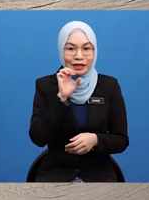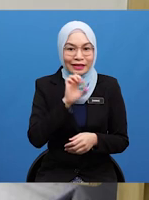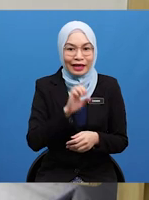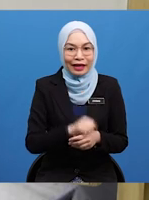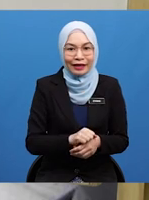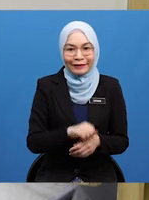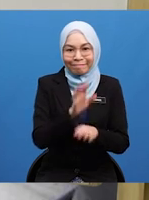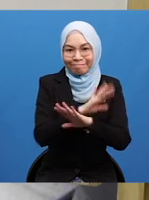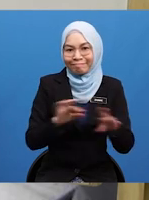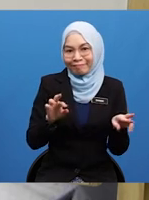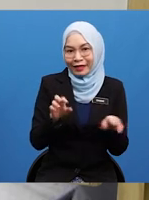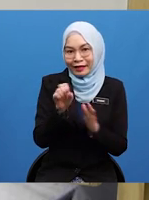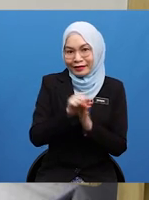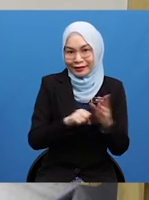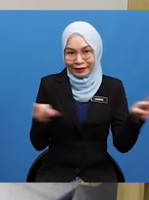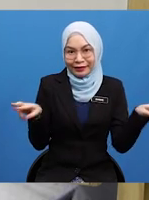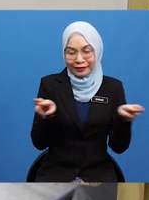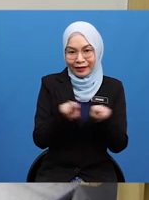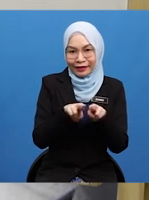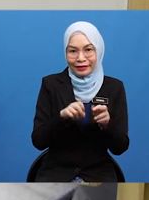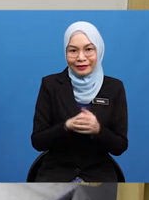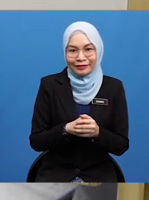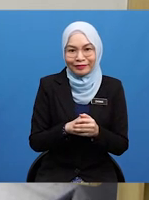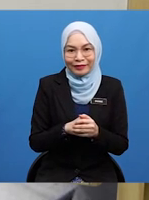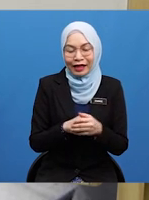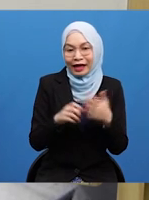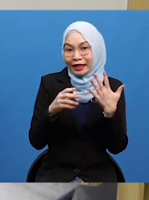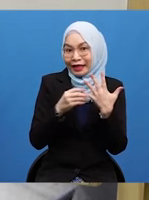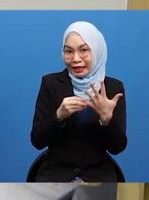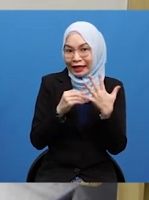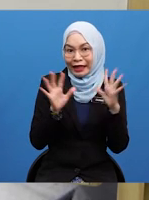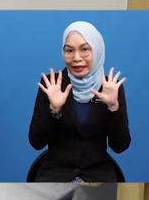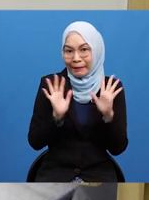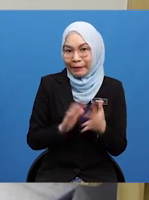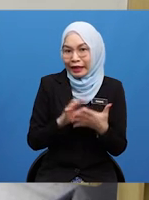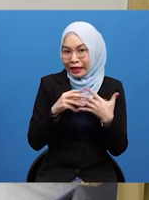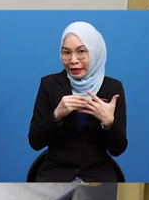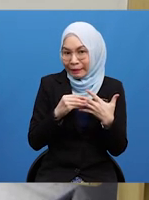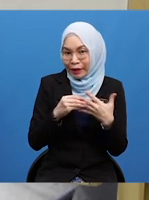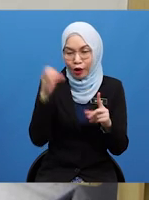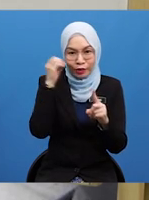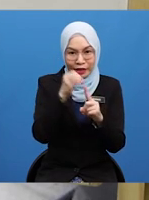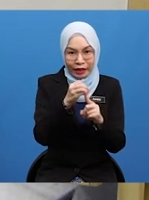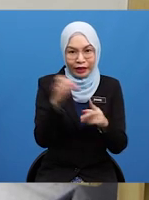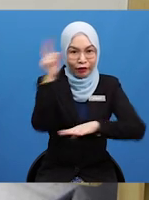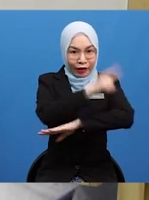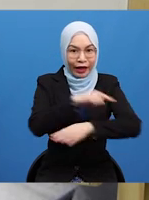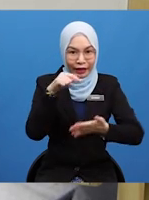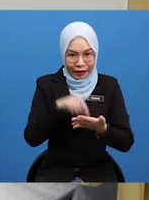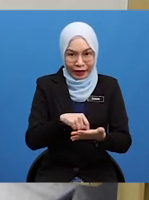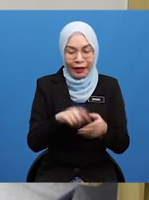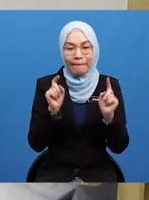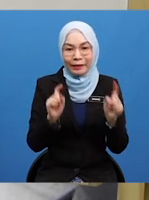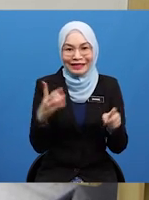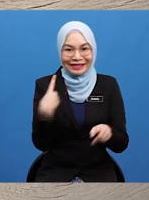air. Kelima-lima objektif pembelajaran ini haruslah kita kuasai bersama Cikgu Am